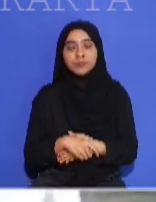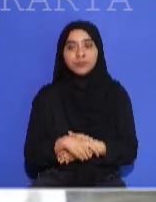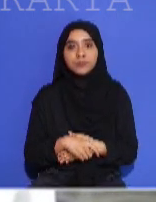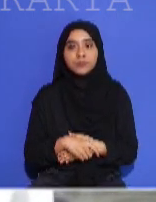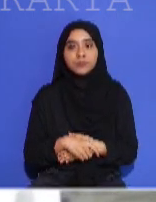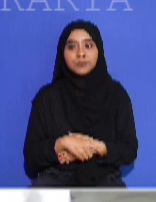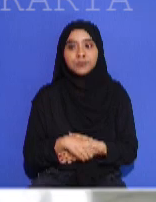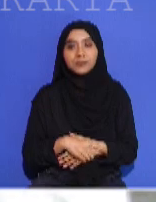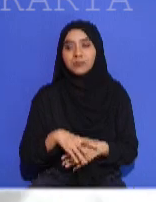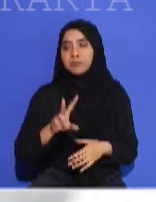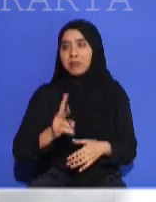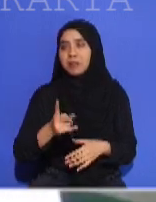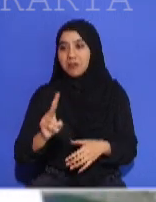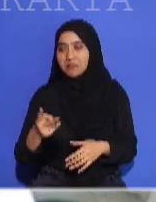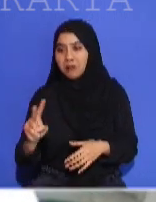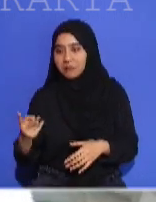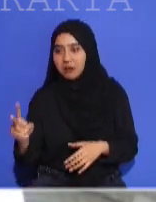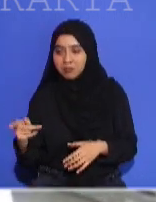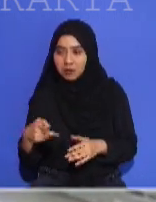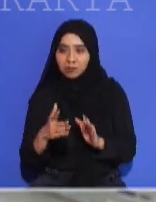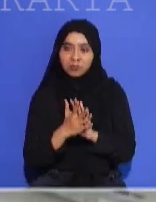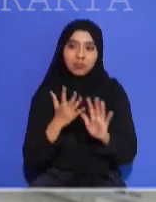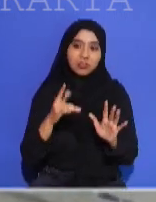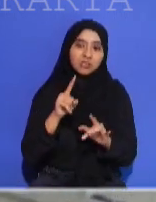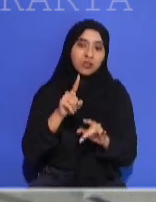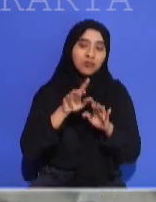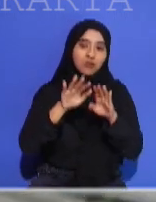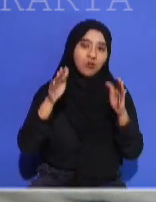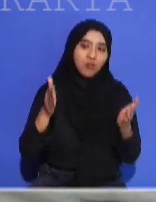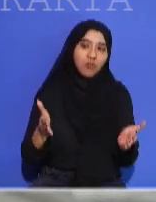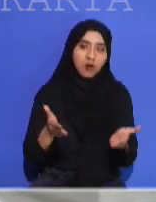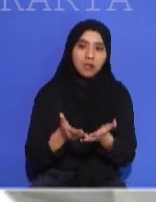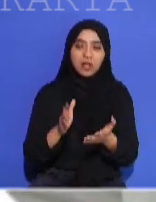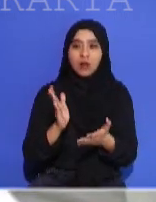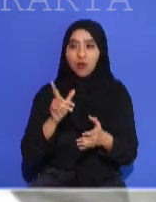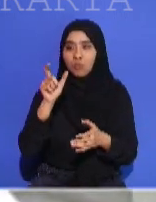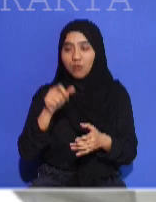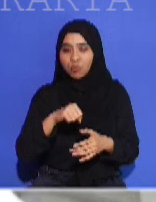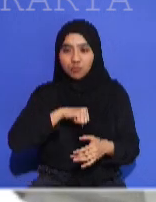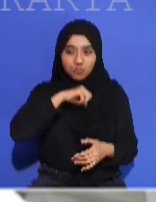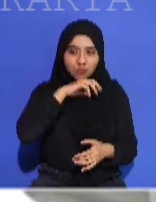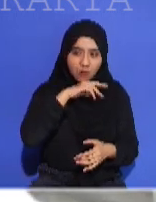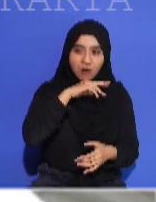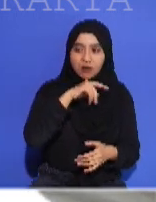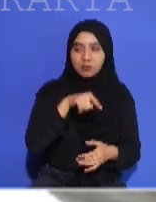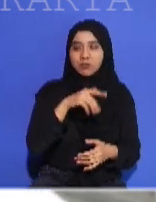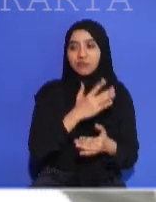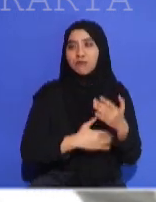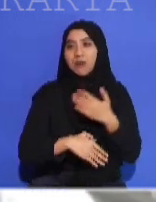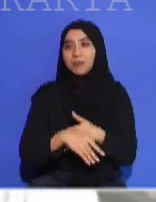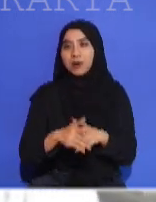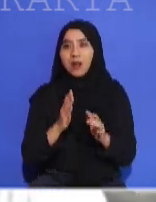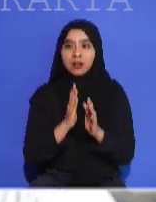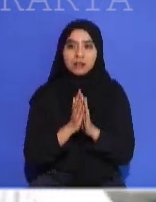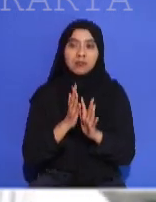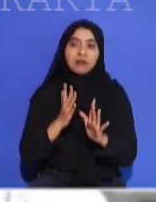Berapa loket, Pak? Satu loket. Khusus bagi yang lansia sama difabel seperti apa, Pak? Nanti perlukan. Nah, ini kalau lansia ya difabel, ada yang